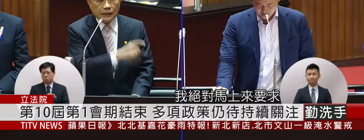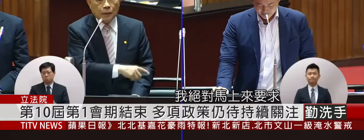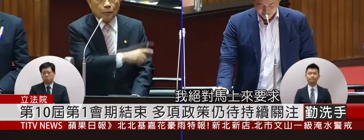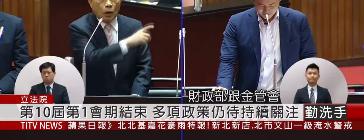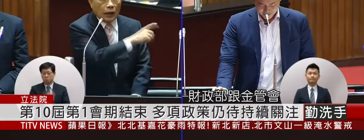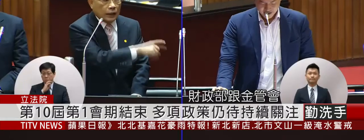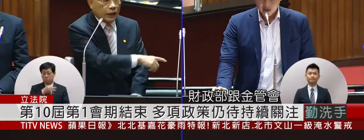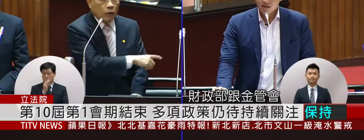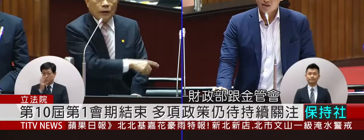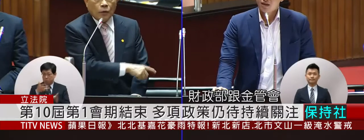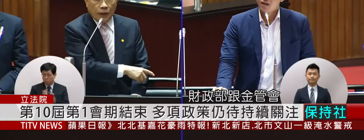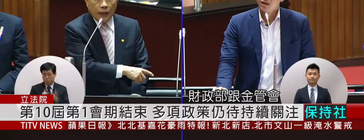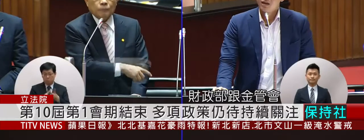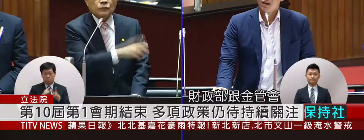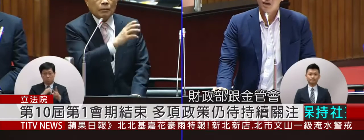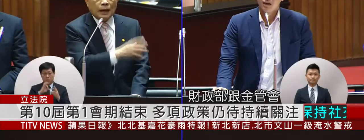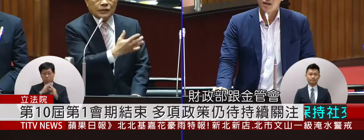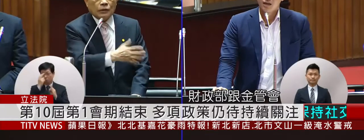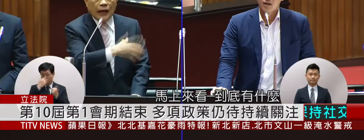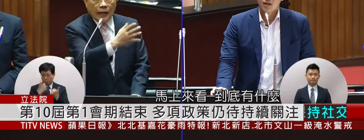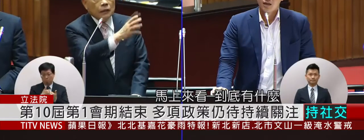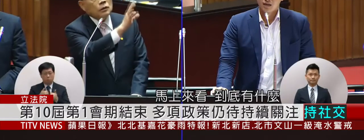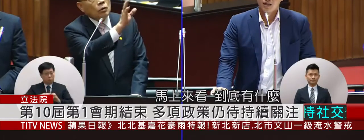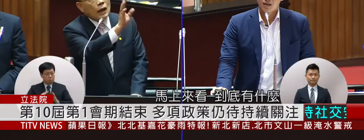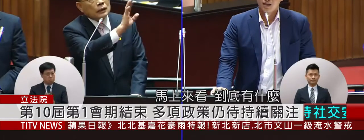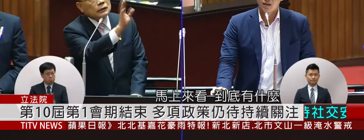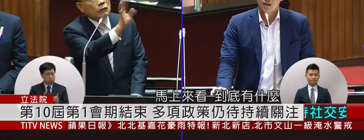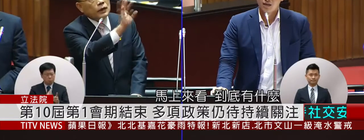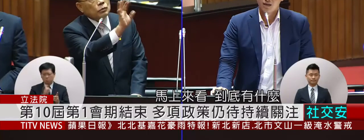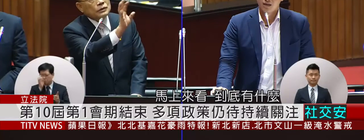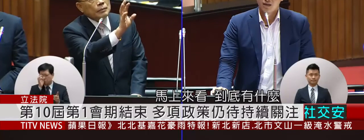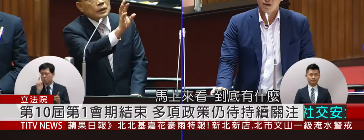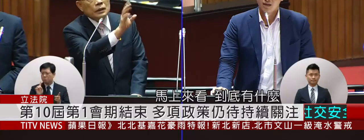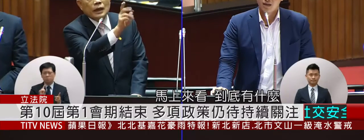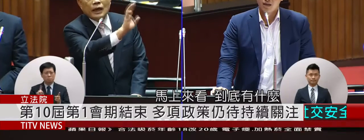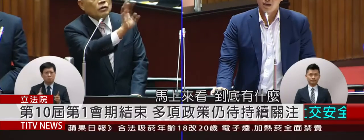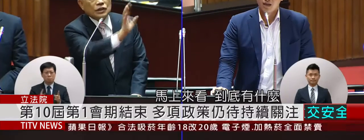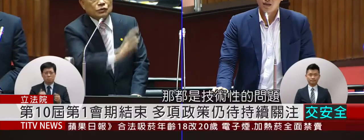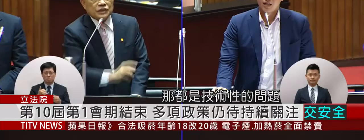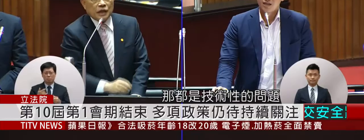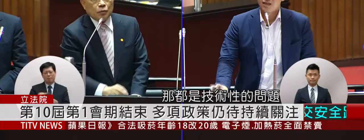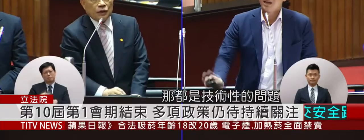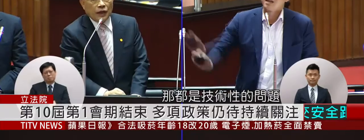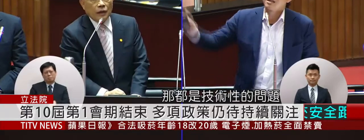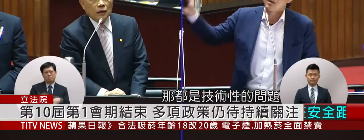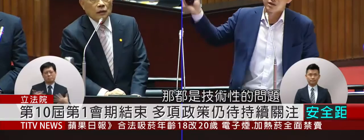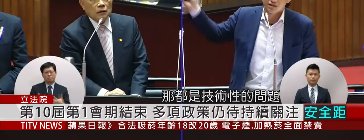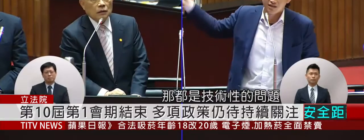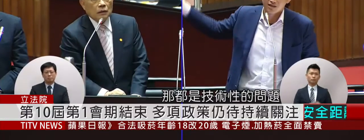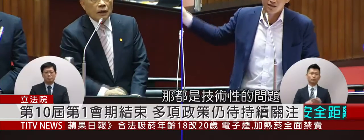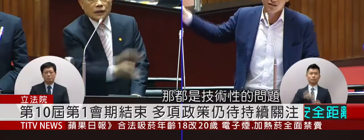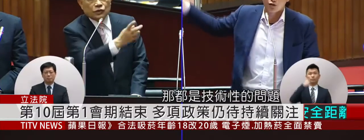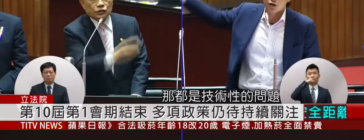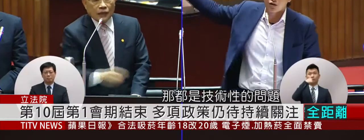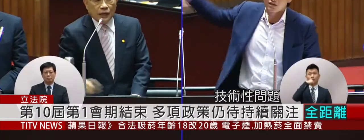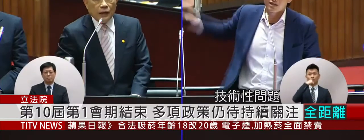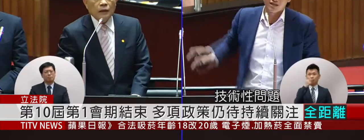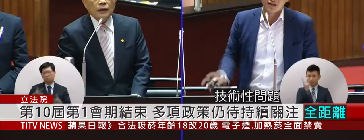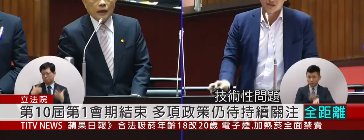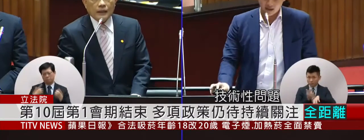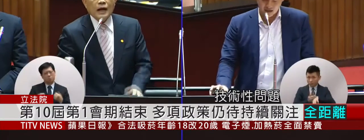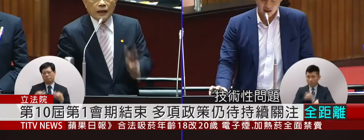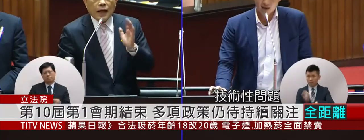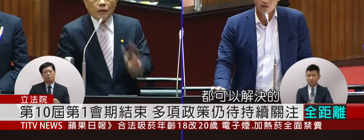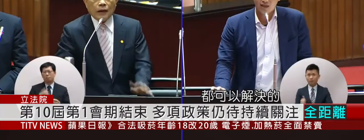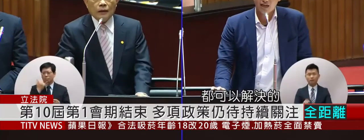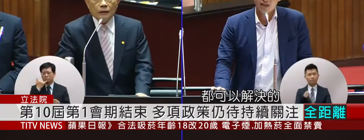求。财政部甲监管会马上来看到底有啥物，迄种技术性的问题。 对啦，台湾科技 技术性